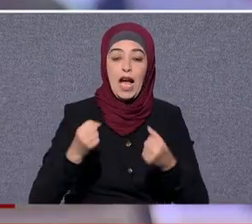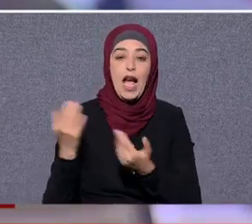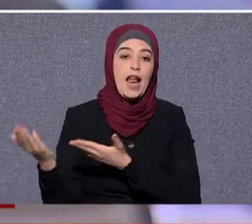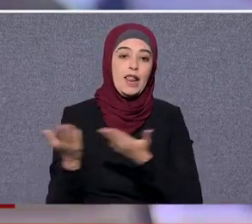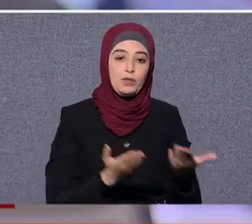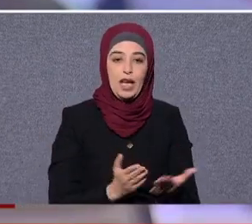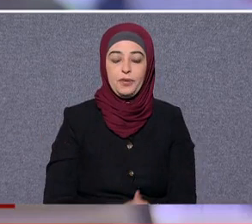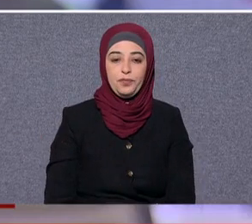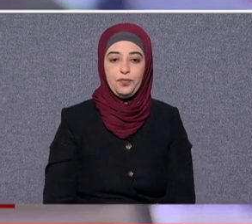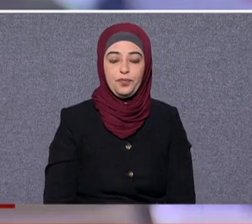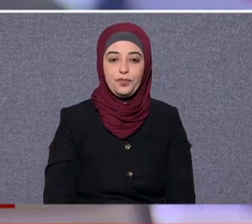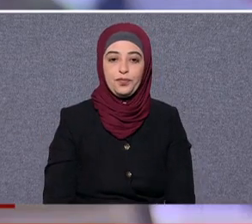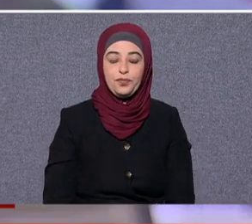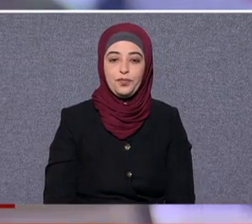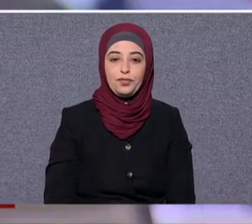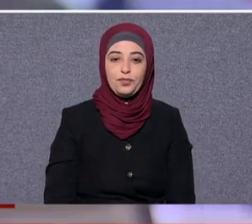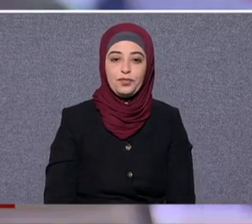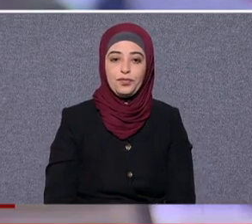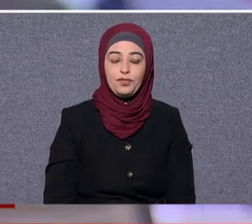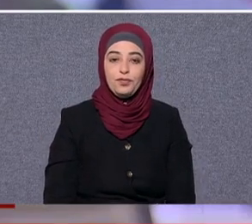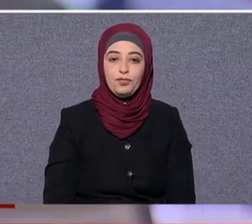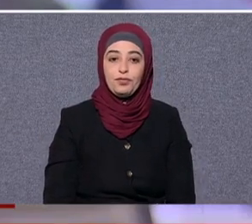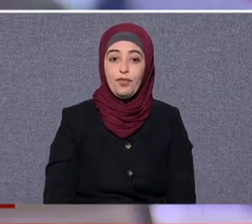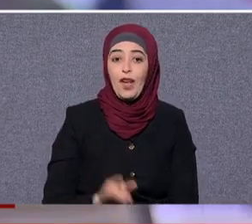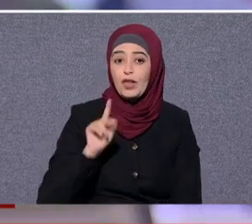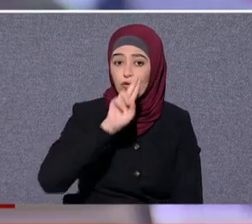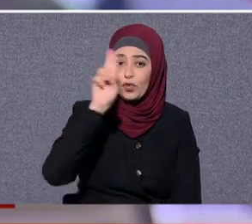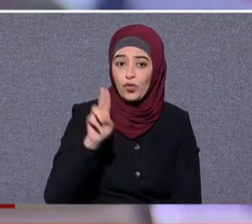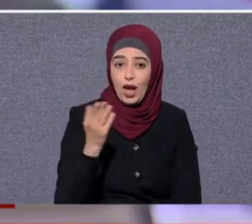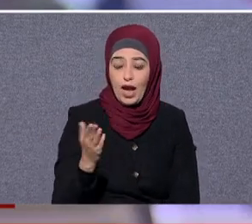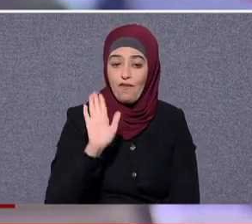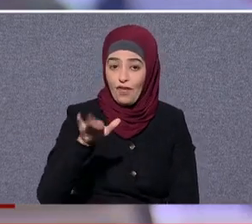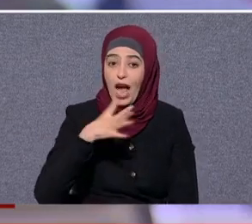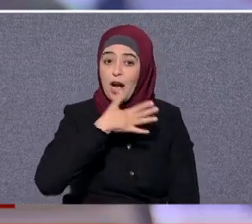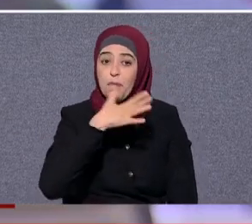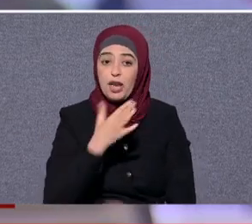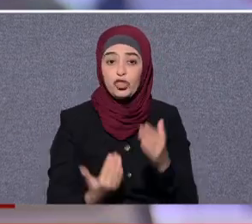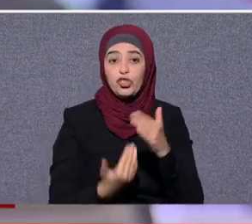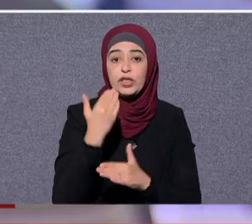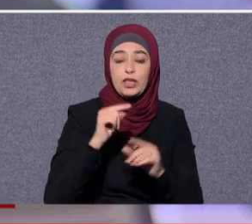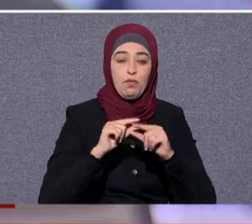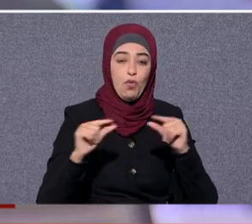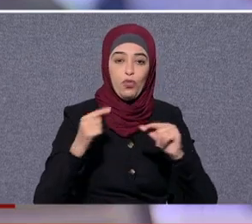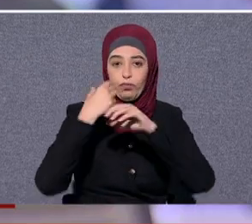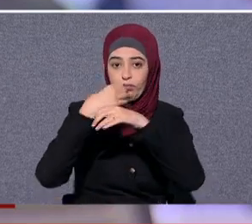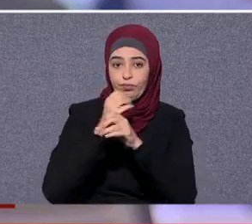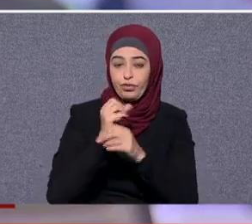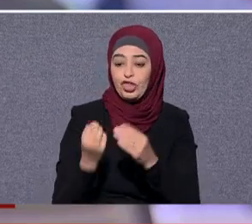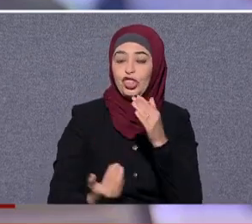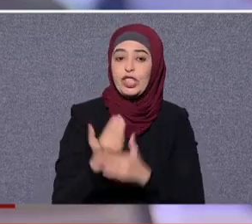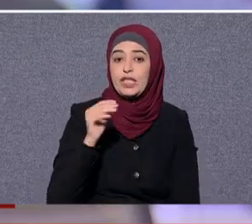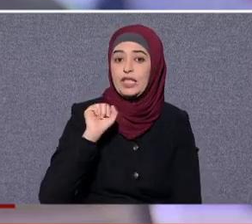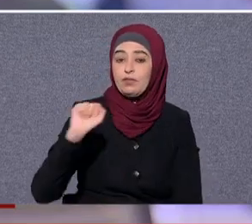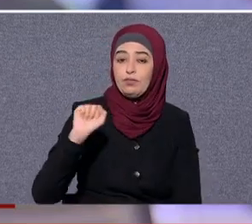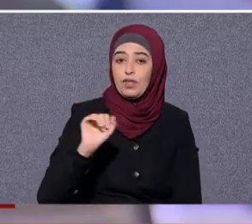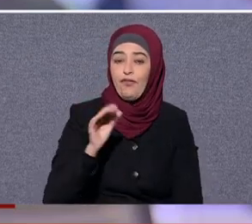بك معنا سيد يا عدنان. أهلا بك. أهلا. إذن هل هنالك أخبار جديدة عن نتائج عينات جديدة